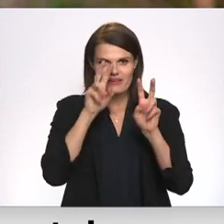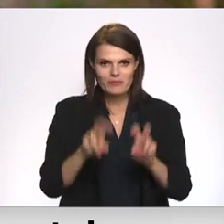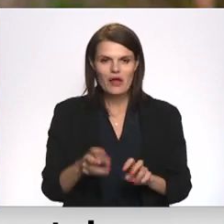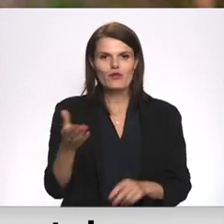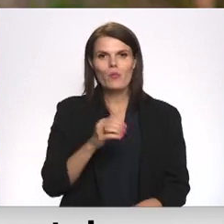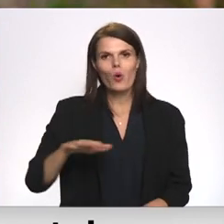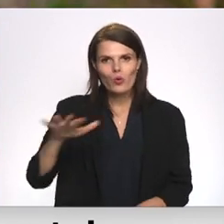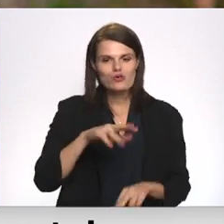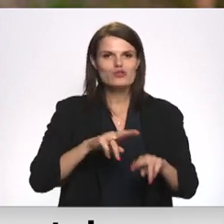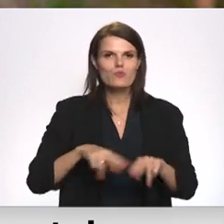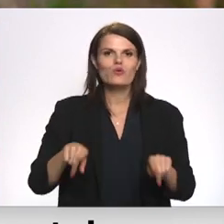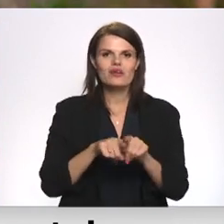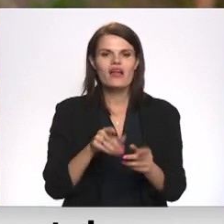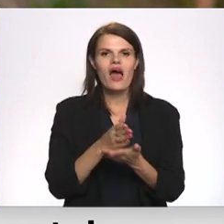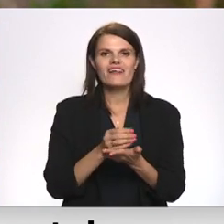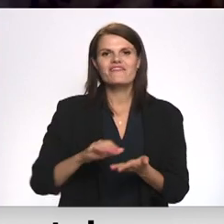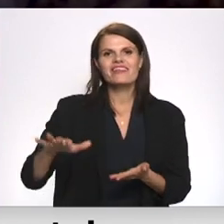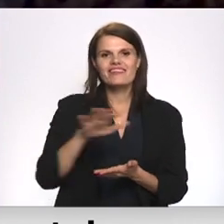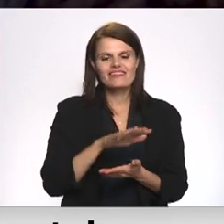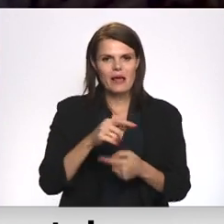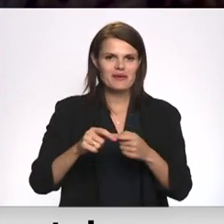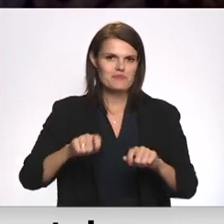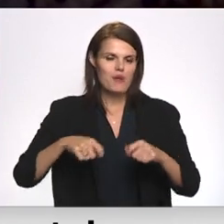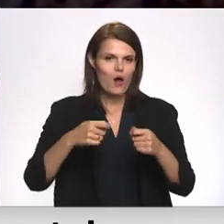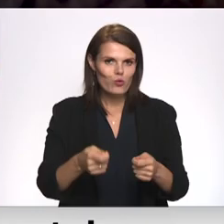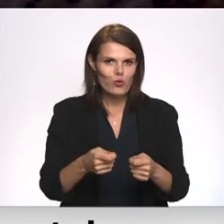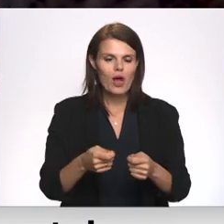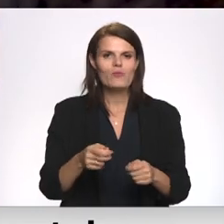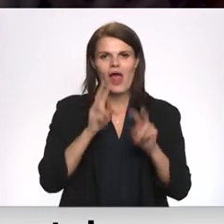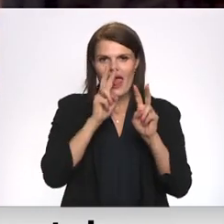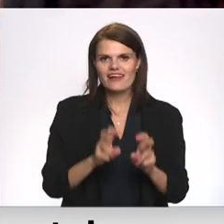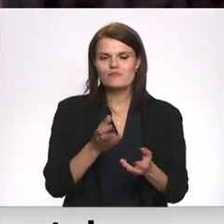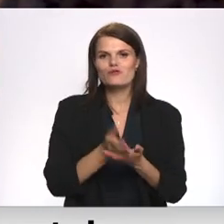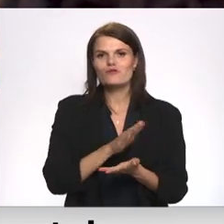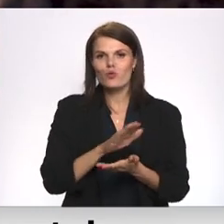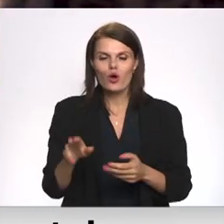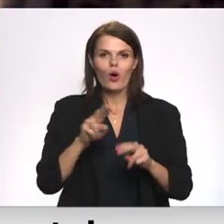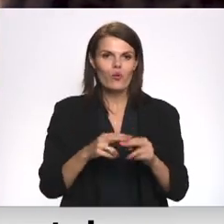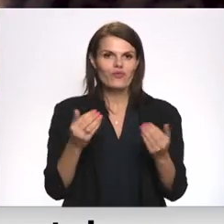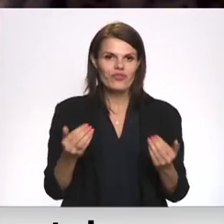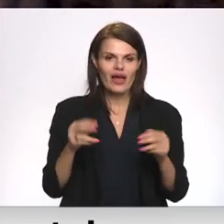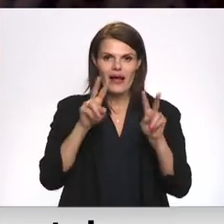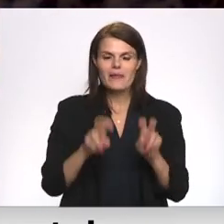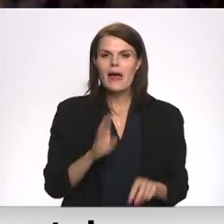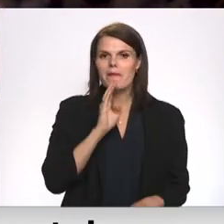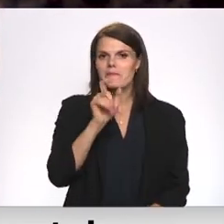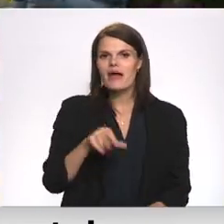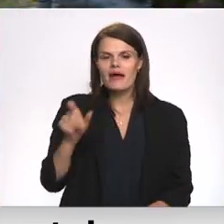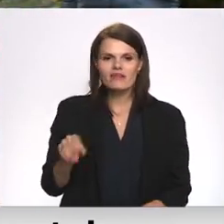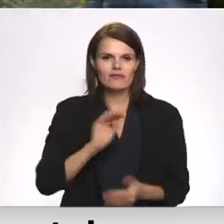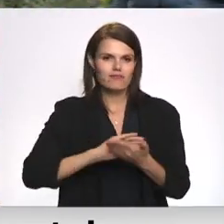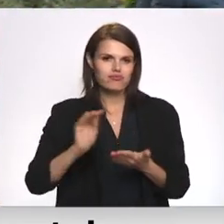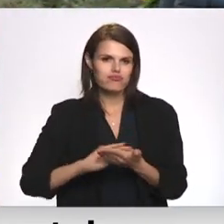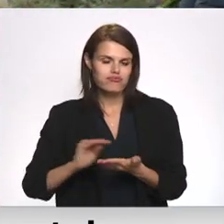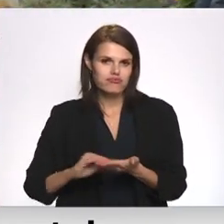mēs pētām arī Vidzemes lībisko mantojumu. Ekspedīcijas ir noslēgušās un šobrīd pētnieces ķersies pie rakstu darbiem.